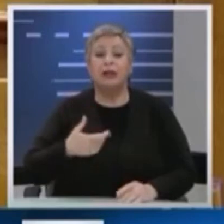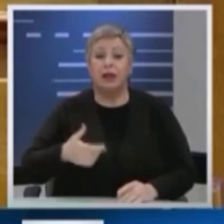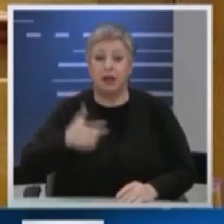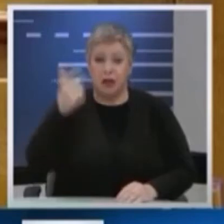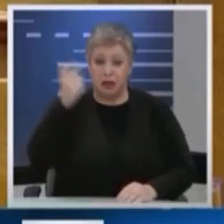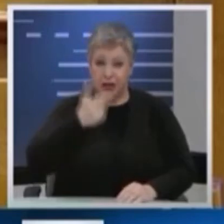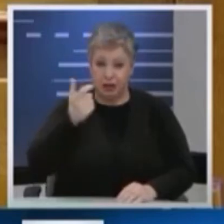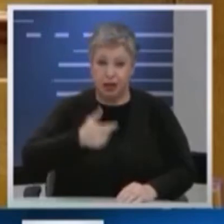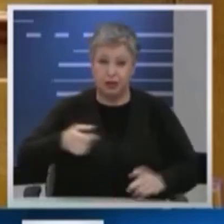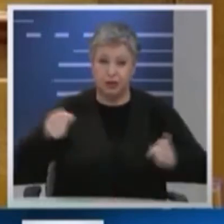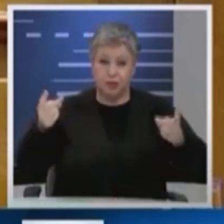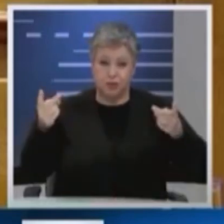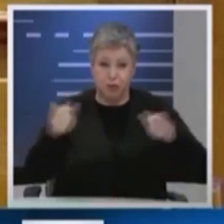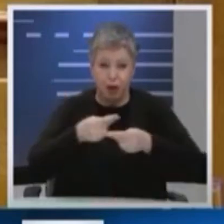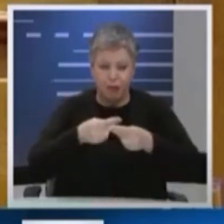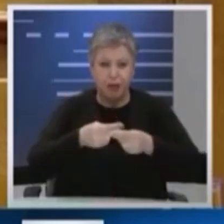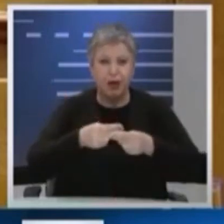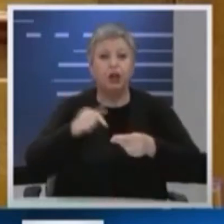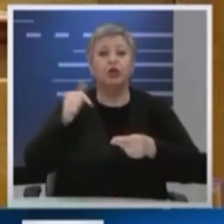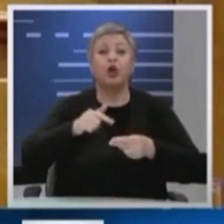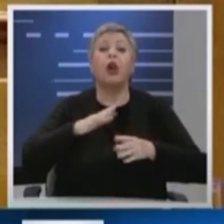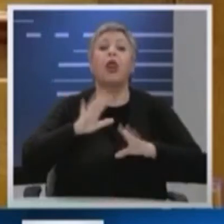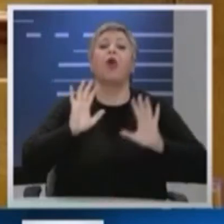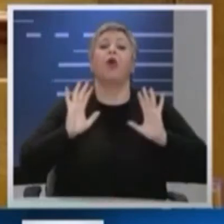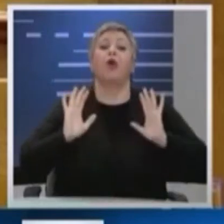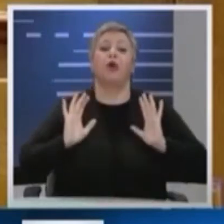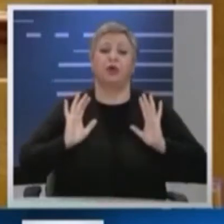συντάξεων και να διαπραγματευτεί